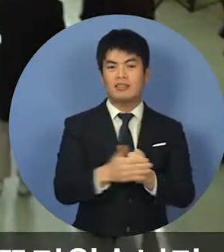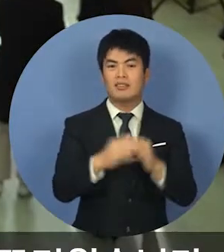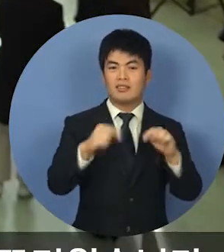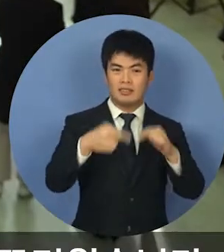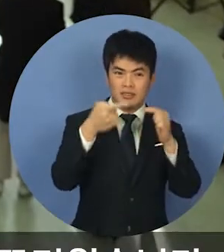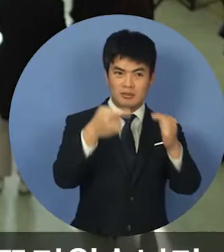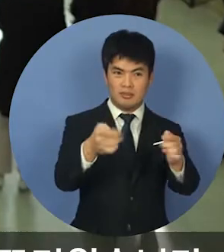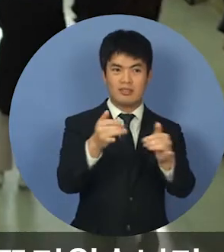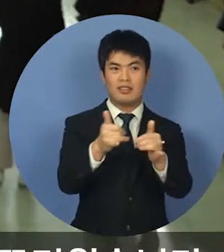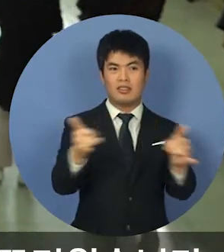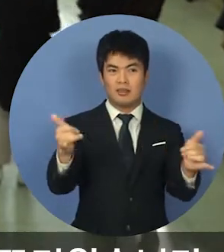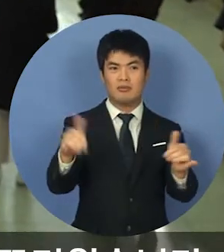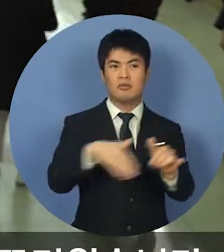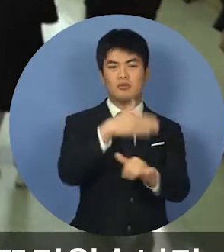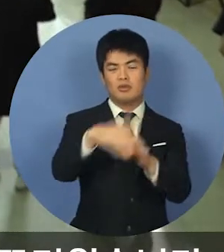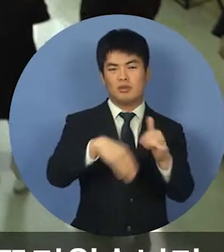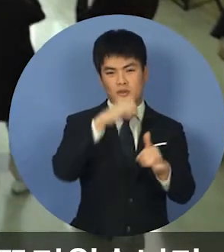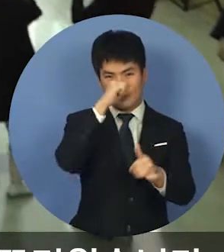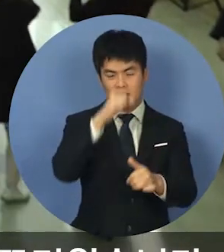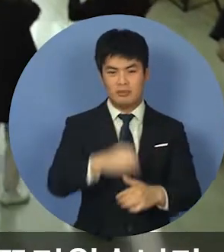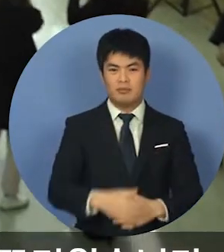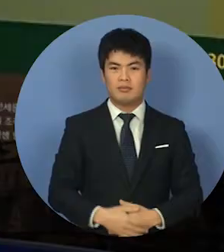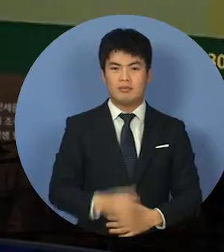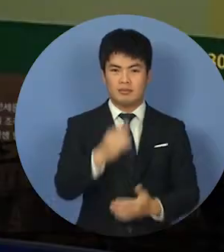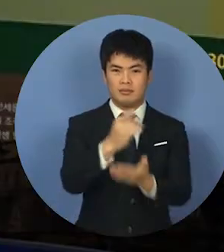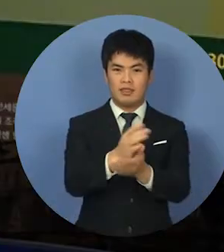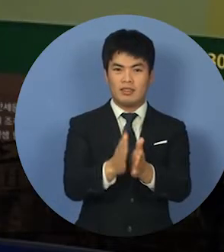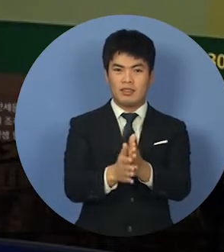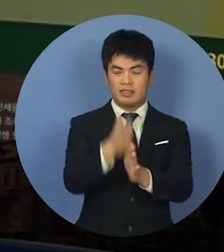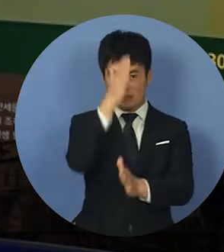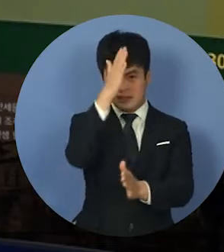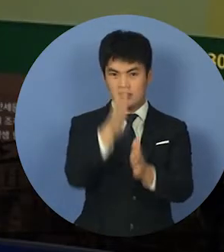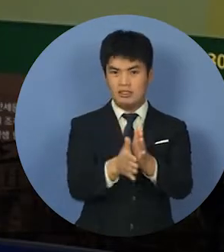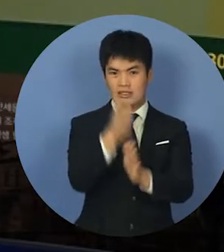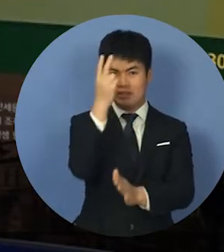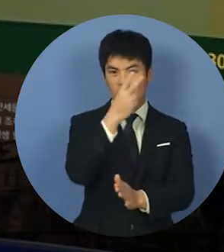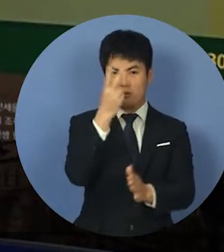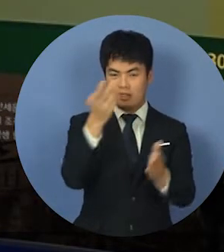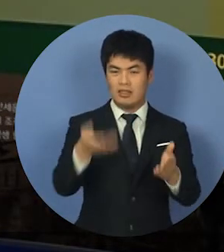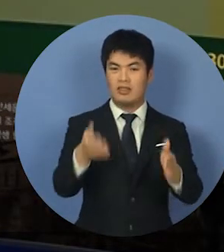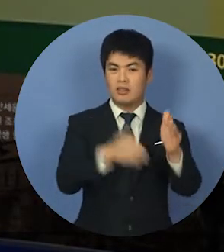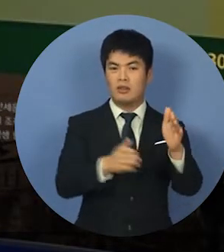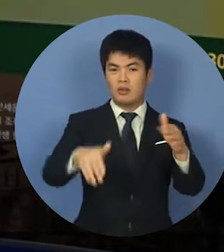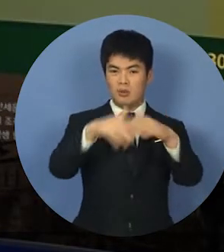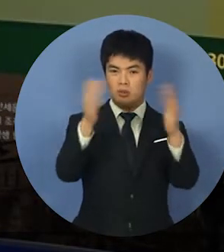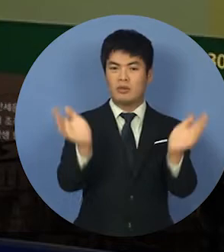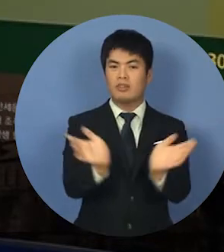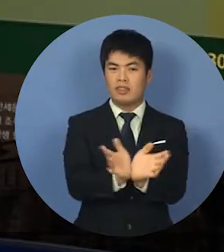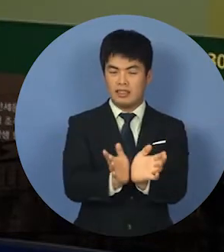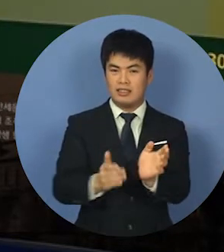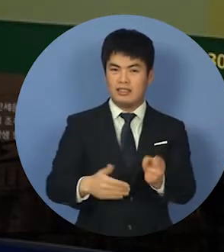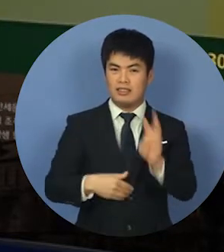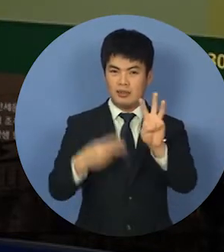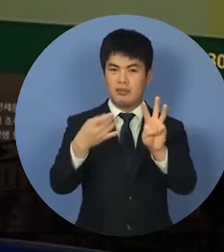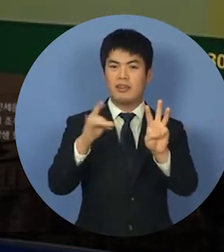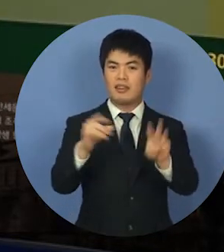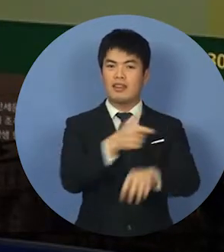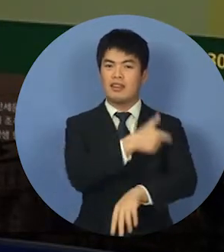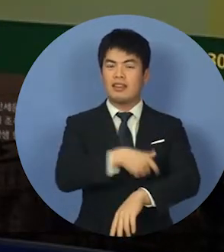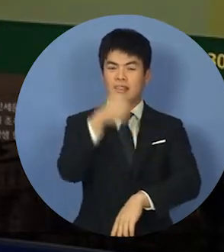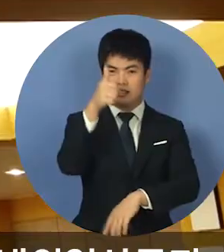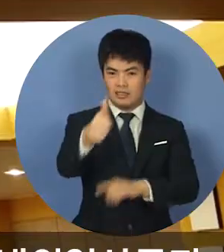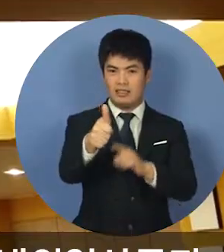찾은 시민들의 반응이 뜨거웠습니다. 천안시 시설관리공단 제3대 이사장 취임식이 진행됐습니다.